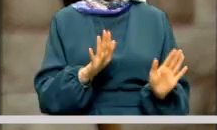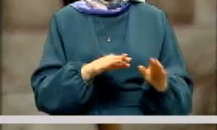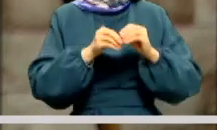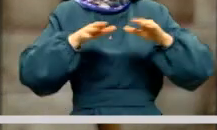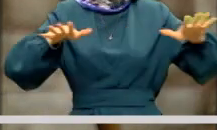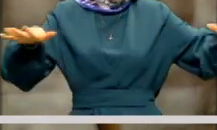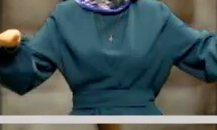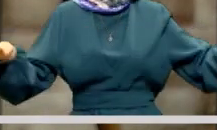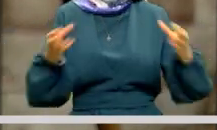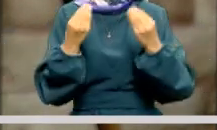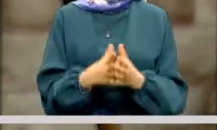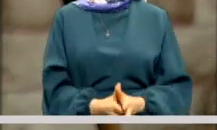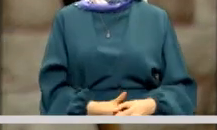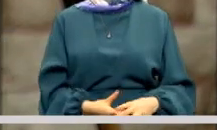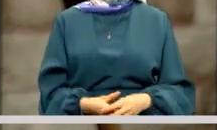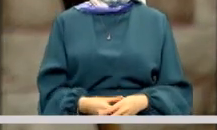hükümefe